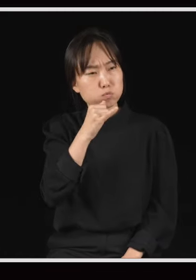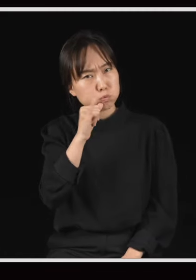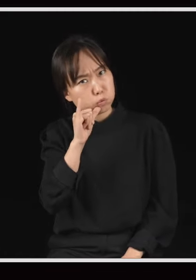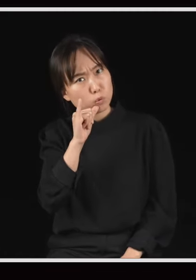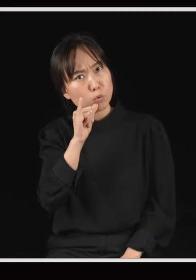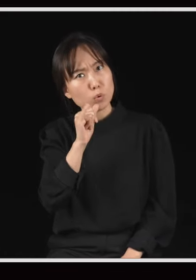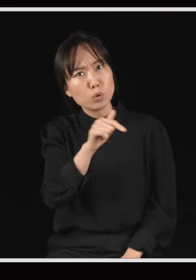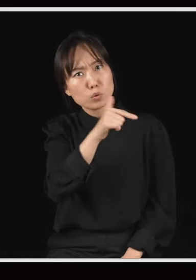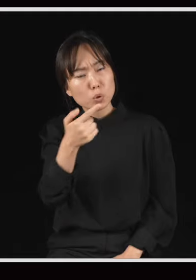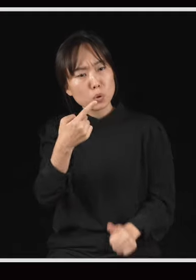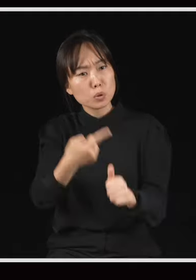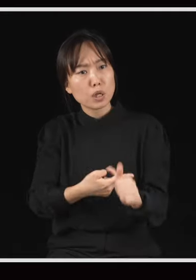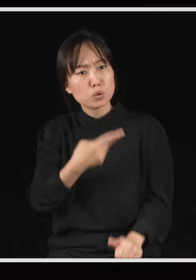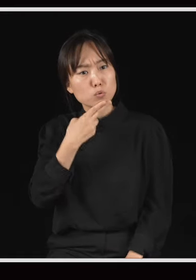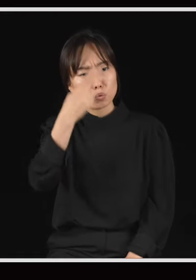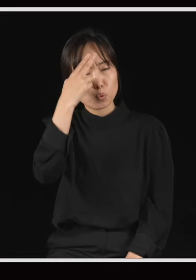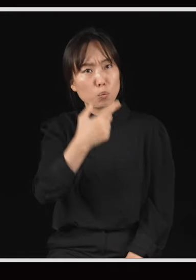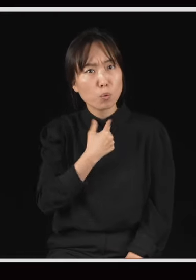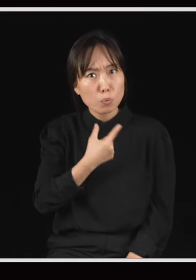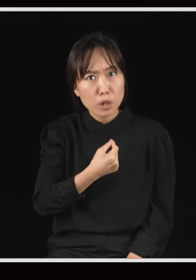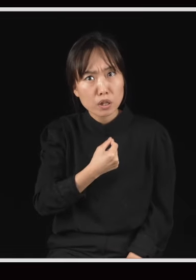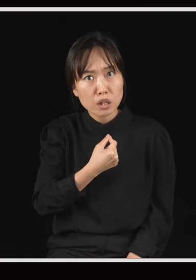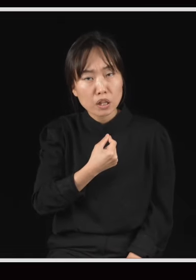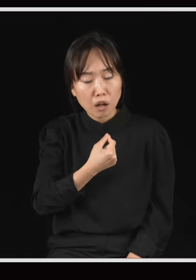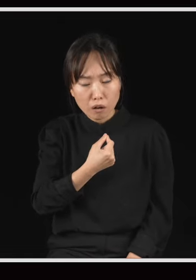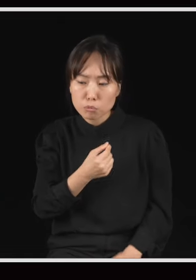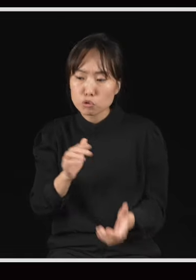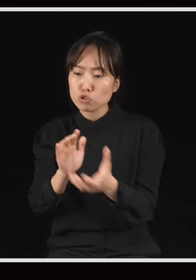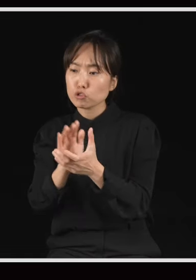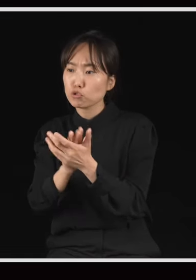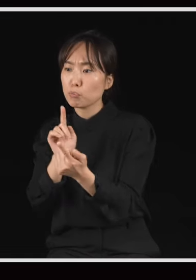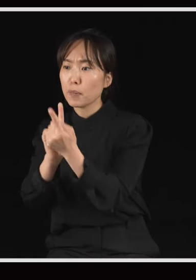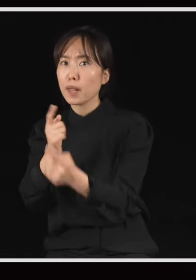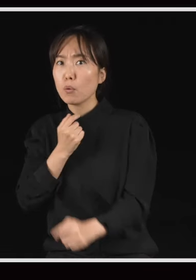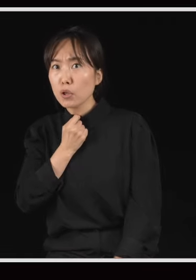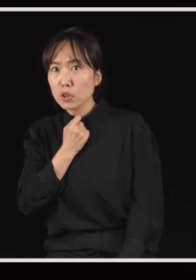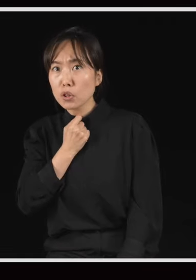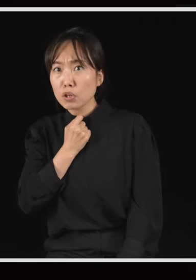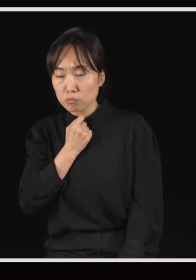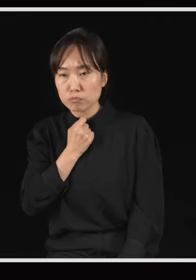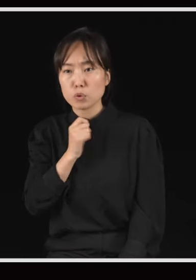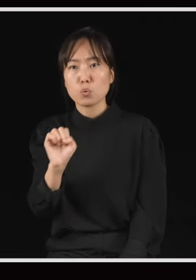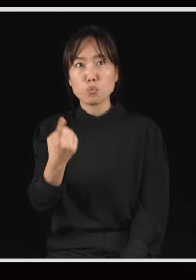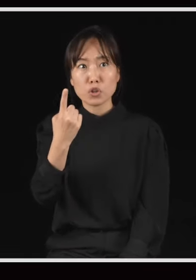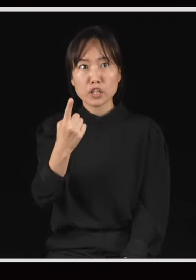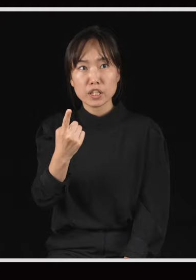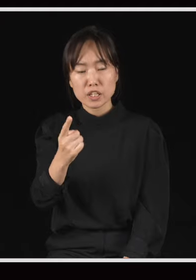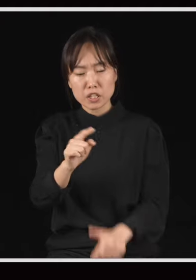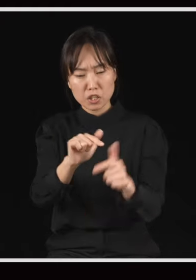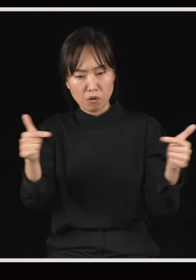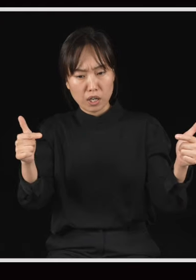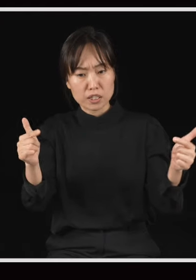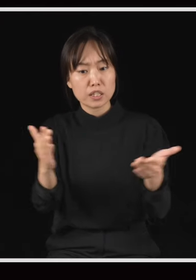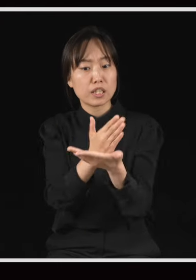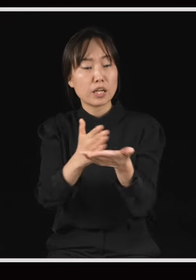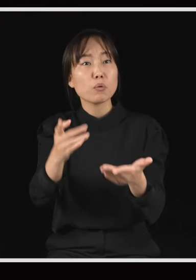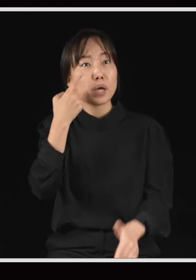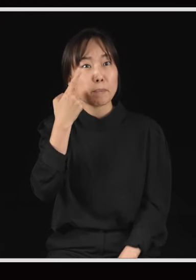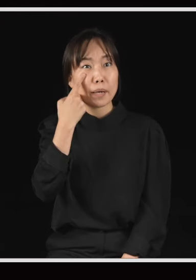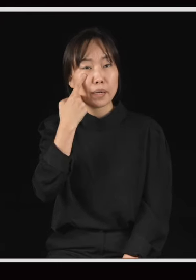되면, 저녁이 되면 그냥 술이 땡기는 걸 수도 있고, 또는 그냥 친구를 만나고 싶은 걸 수도 있거든요. 그 원인을 쪼개 보면